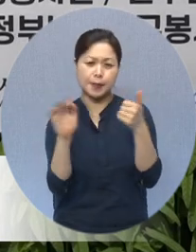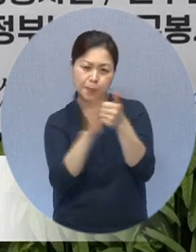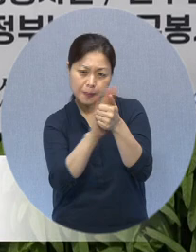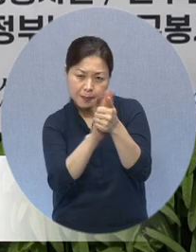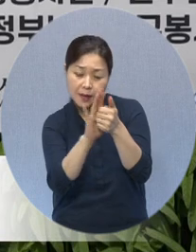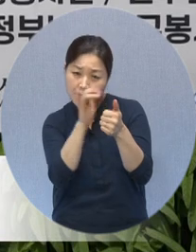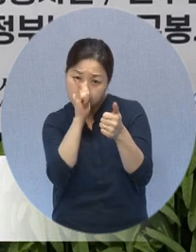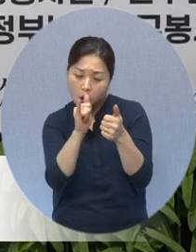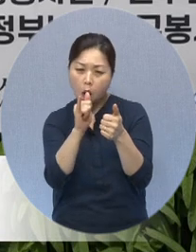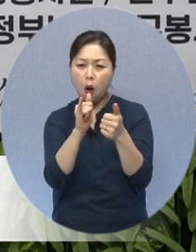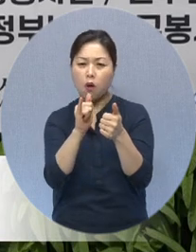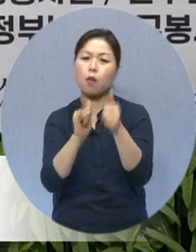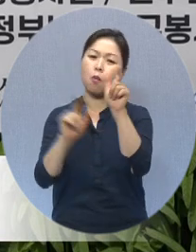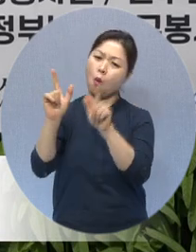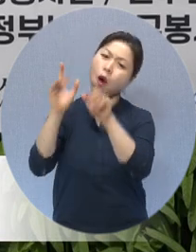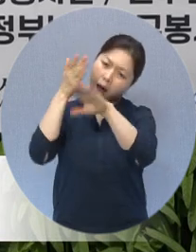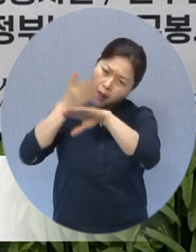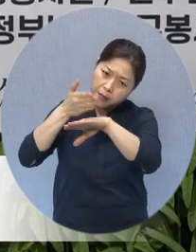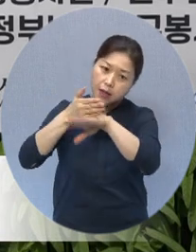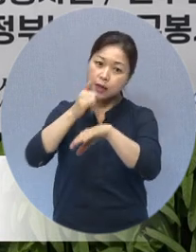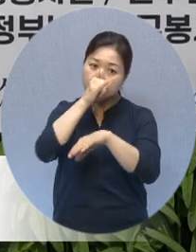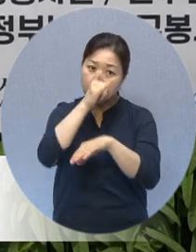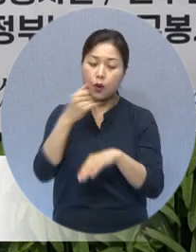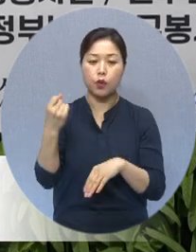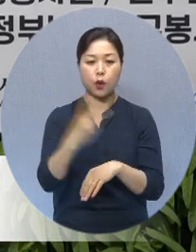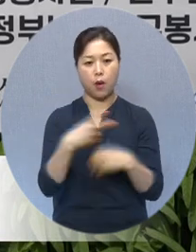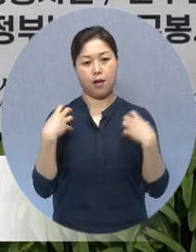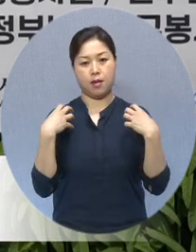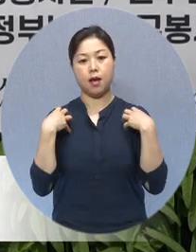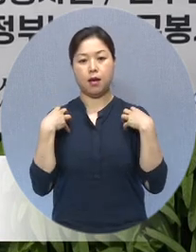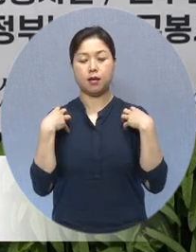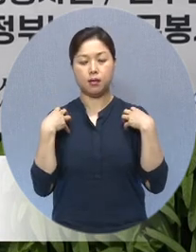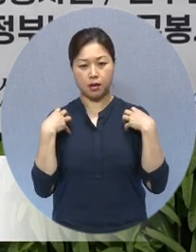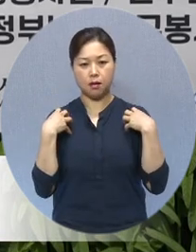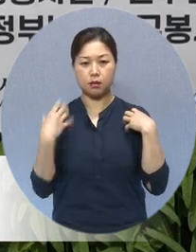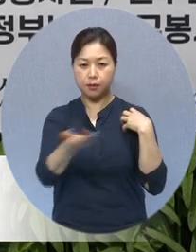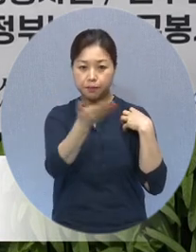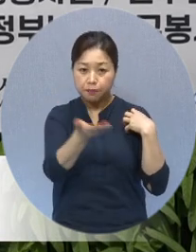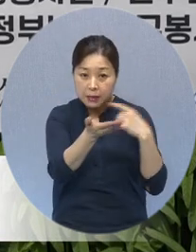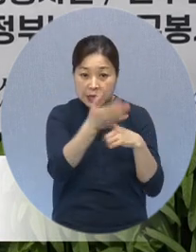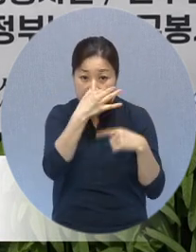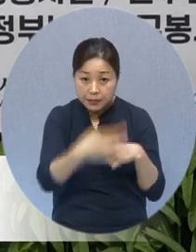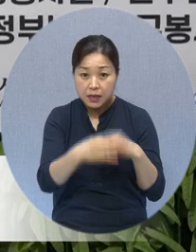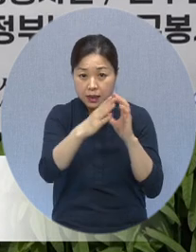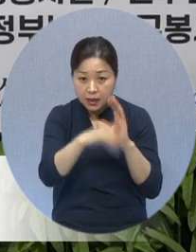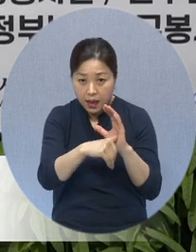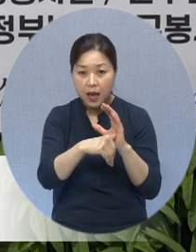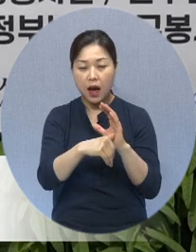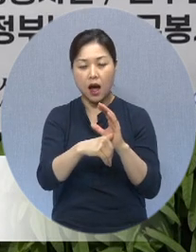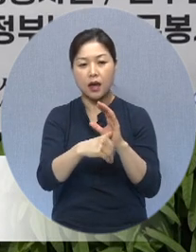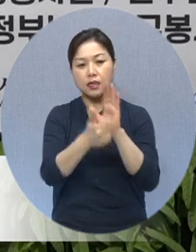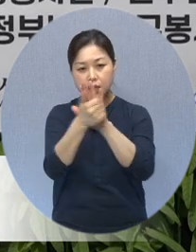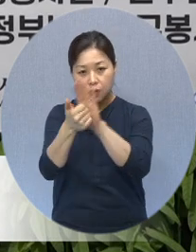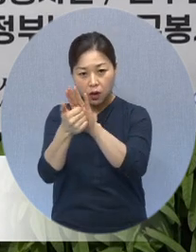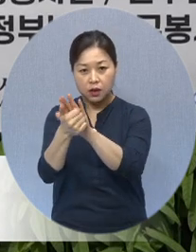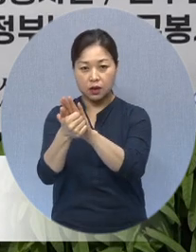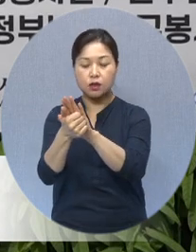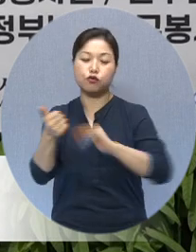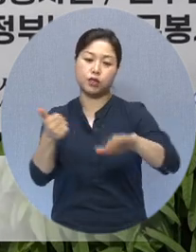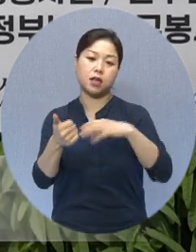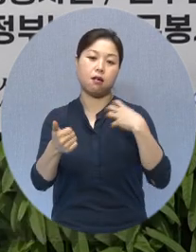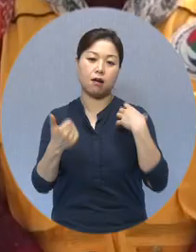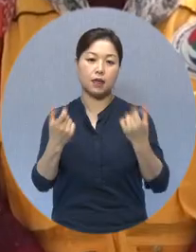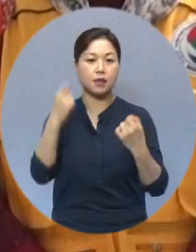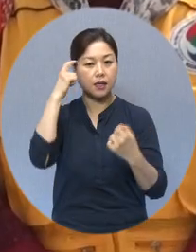생각하고 있고요. 그다음에 관에서는 그런 부분들이 힘이 붙이실 때 탄력을 받을 수 있도록 지원해 드리는 게 저희들의